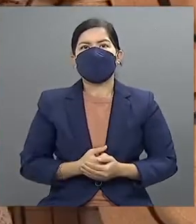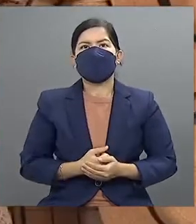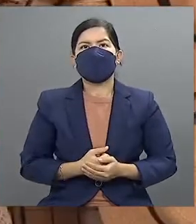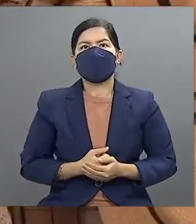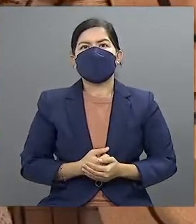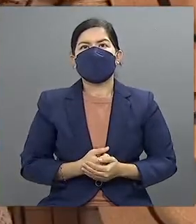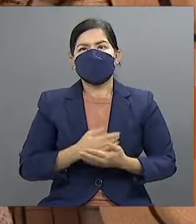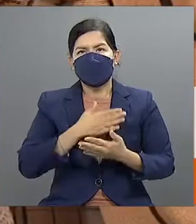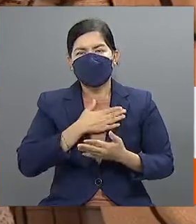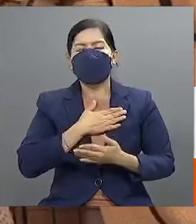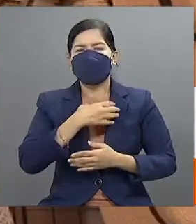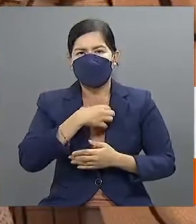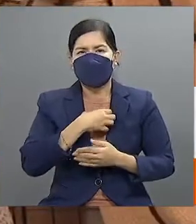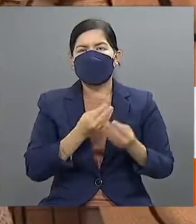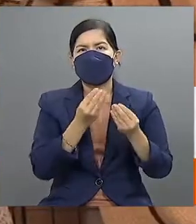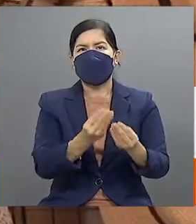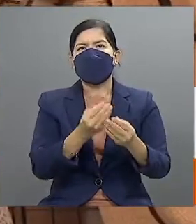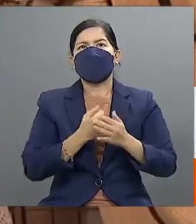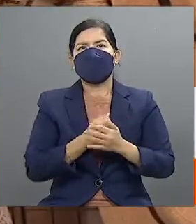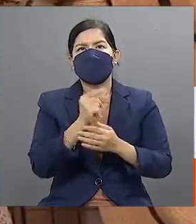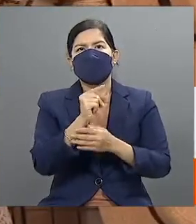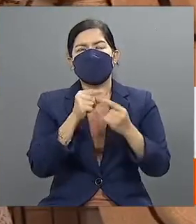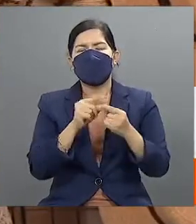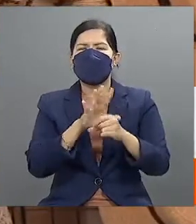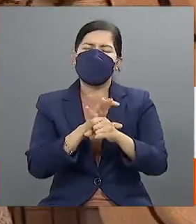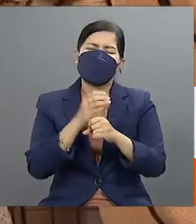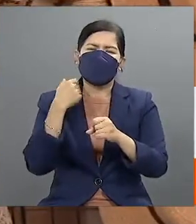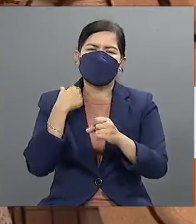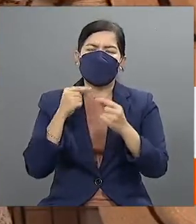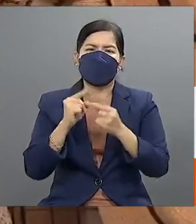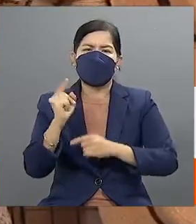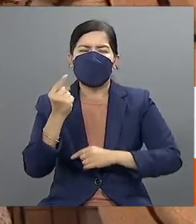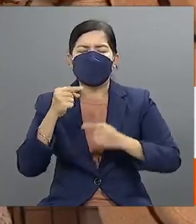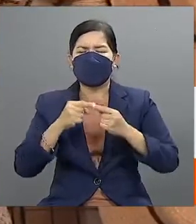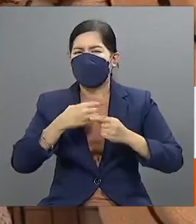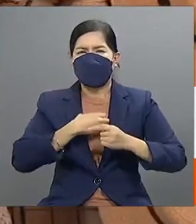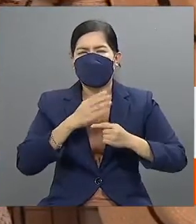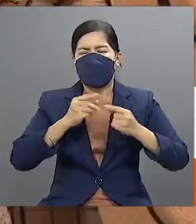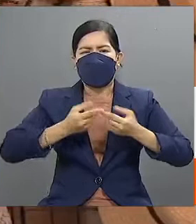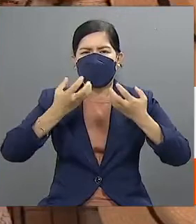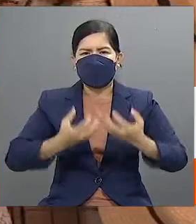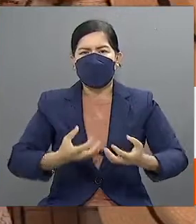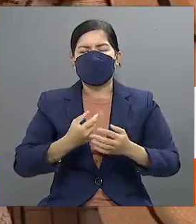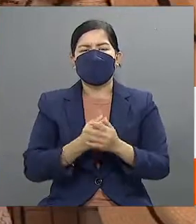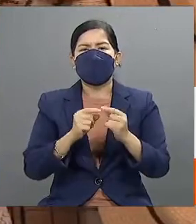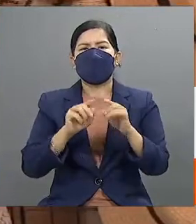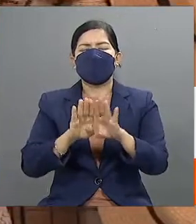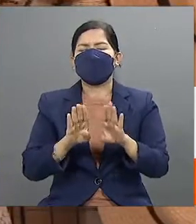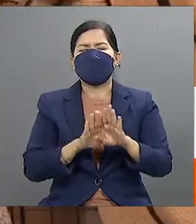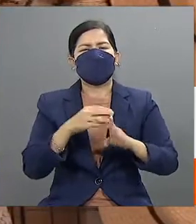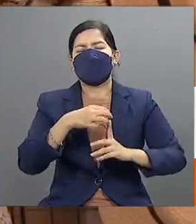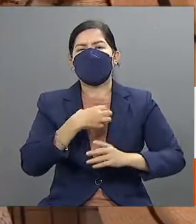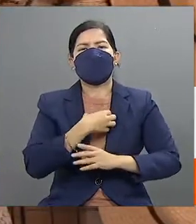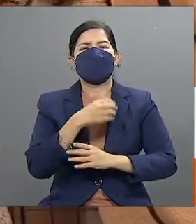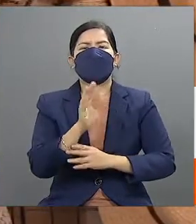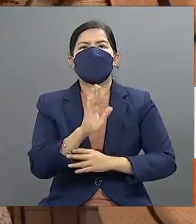ให้เชื้อมันรุนแรงอีกนะคะอย่ามีการปิดประเทศหรือปิดจังหวัดอะไรประมาณนี้เหนื่อยค่ะ